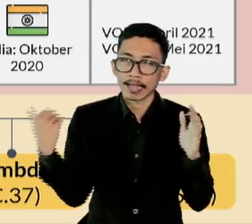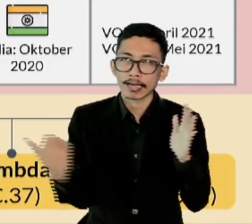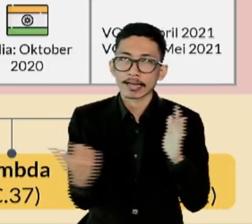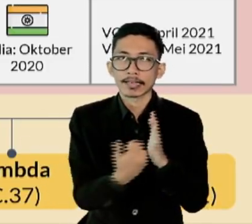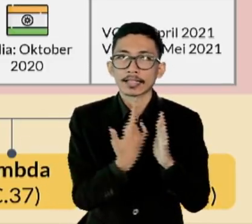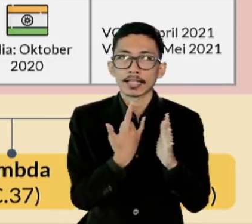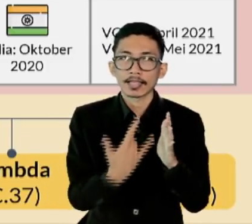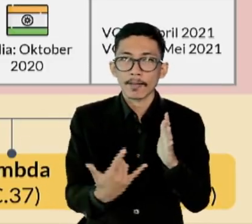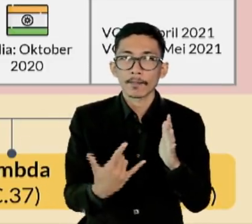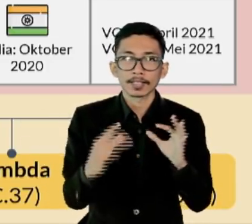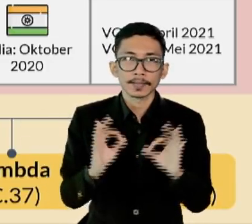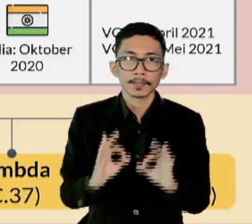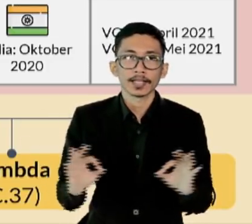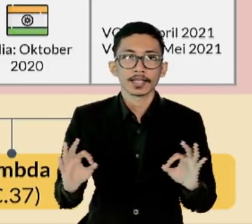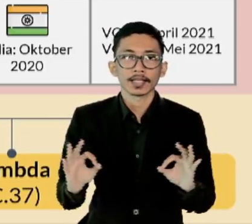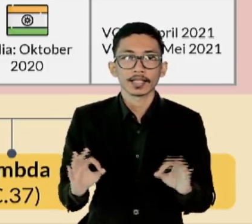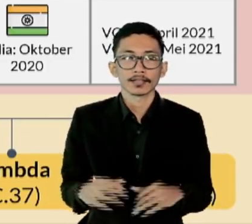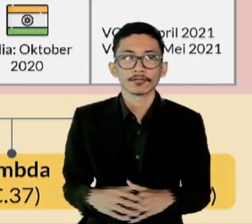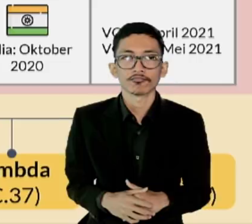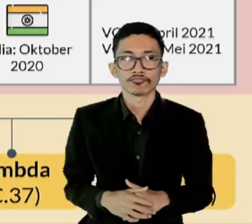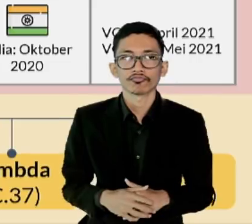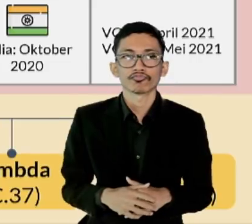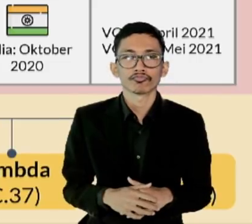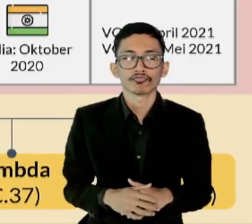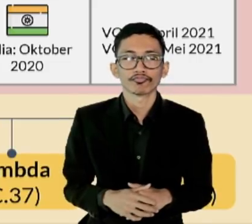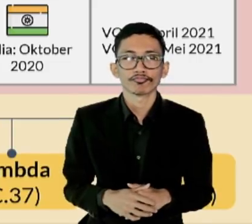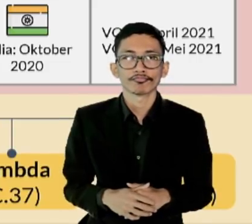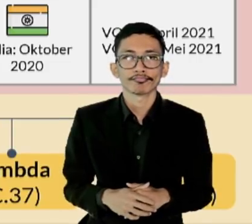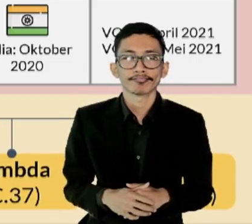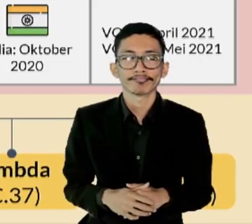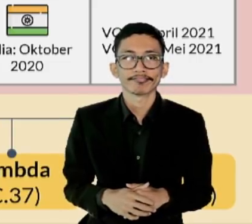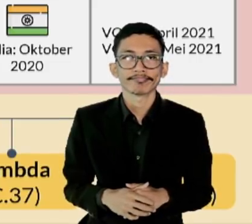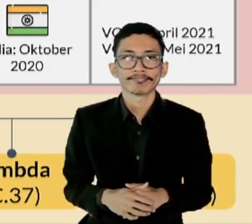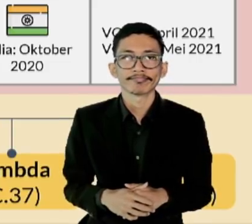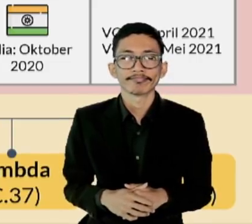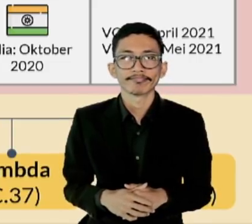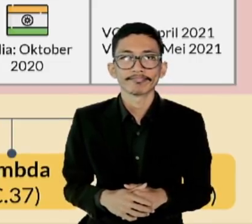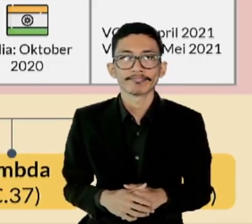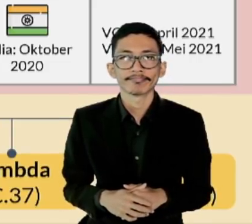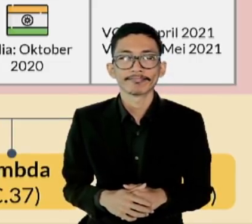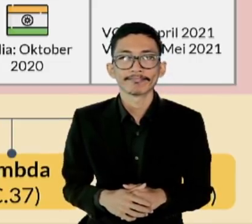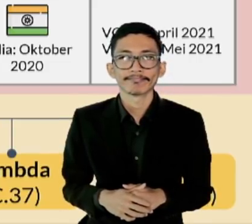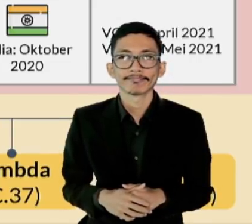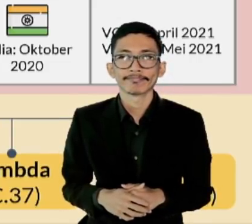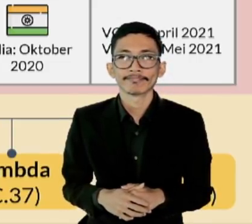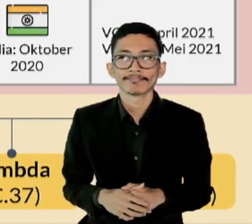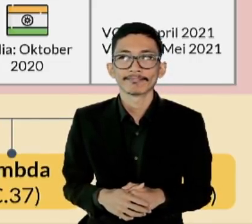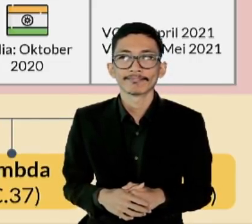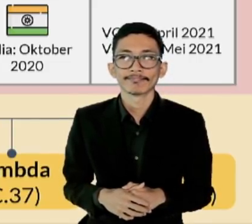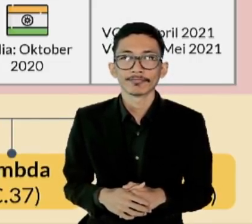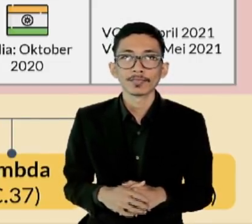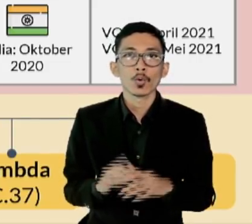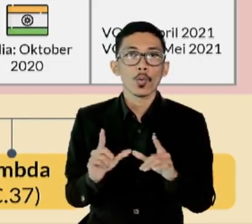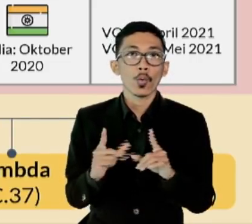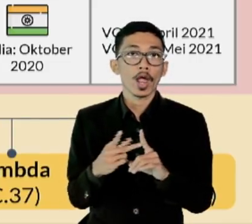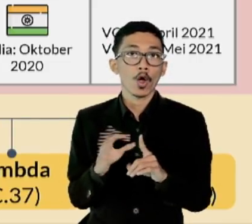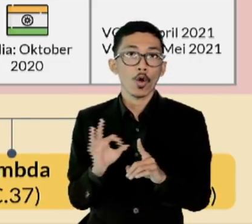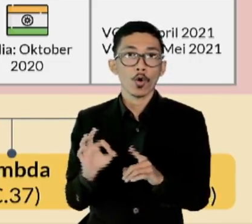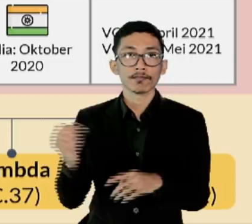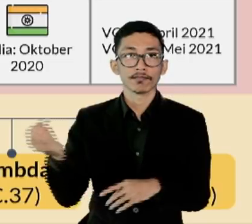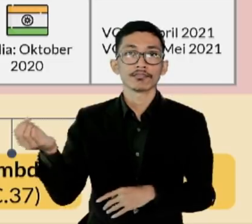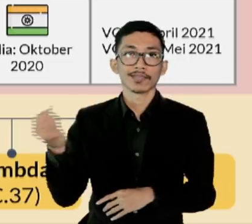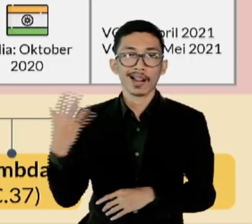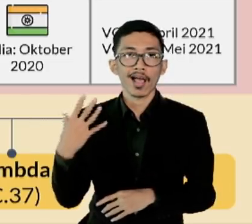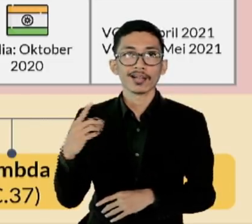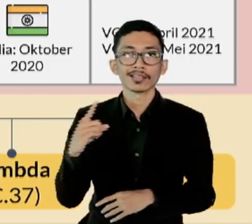kesehatan dimanapun dan kapanpun kita berada. Sedangkan untuk saat ini, WHO melaporkan per hari